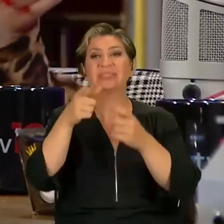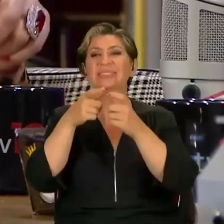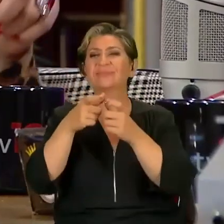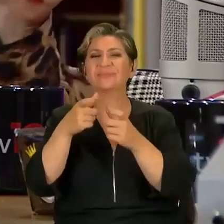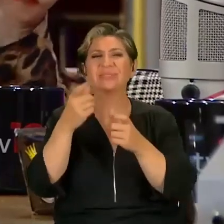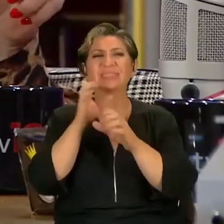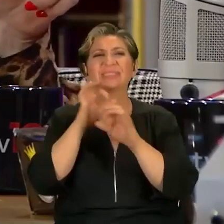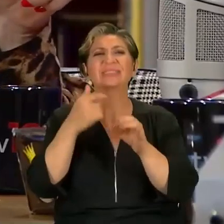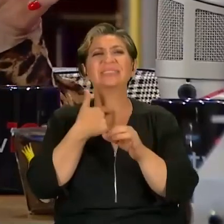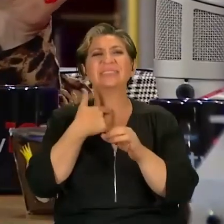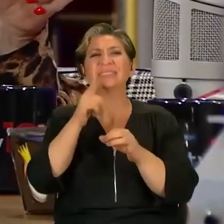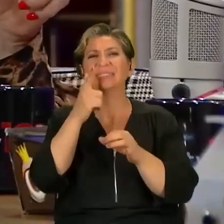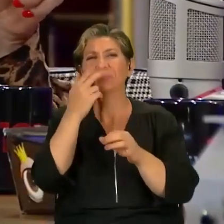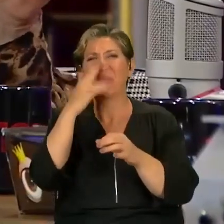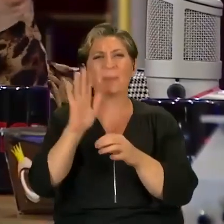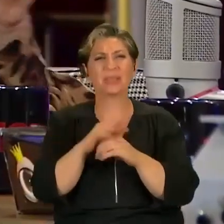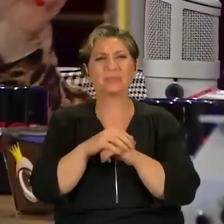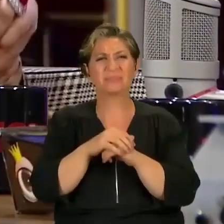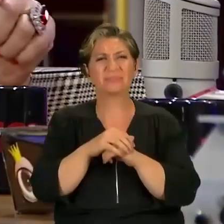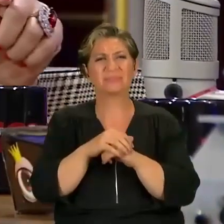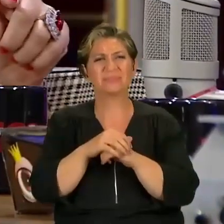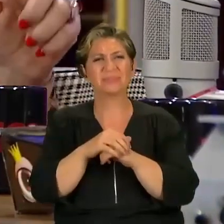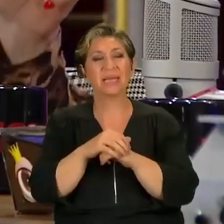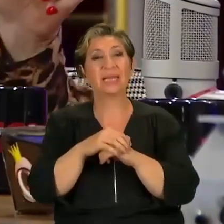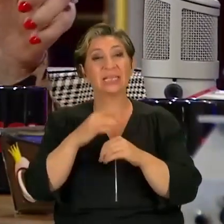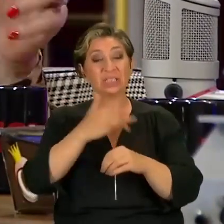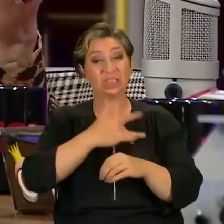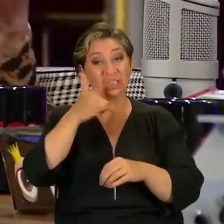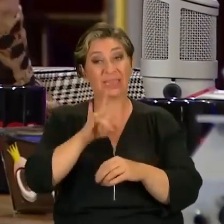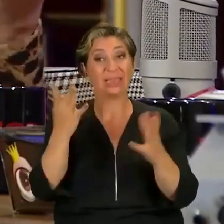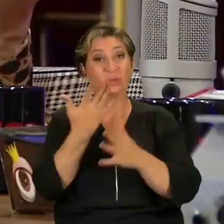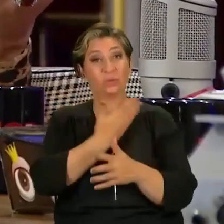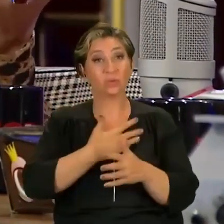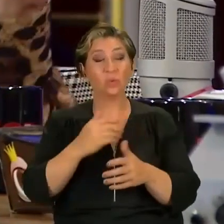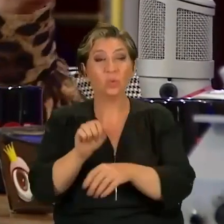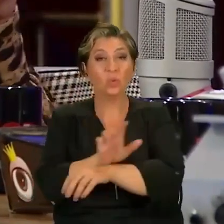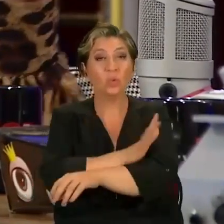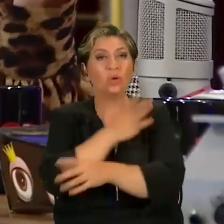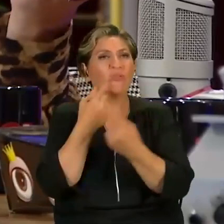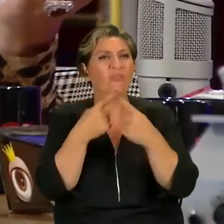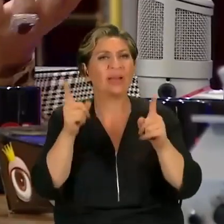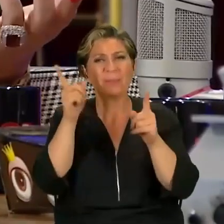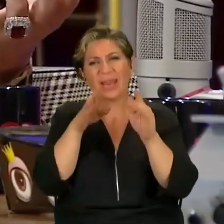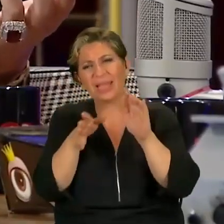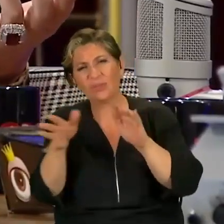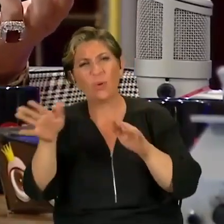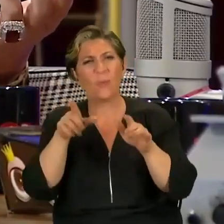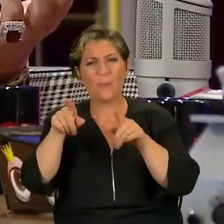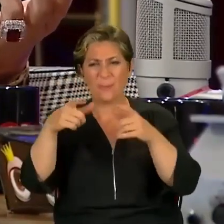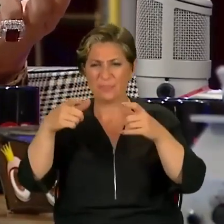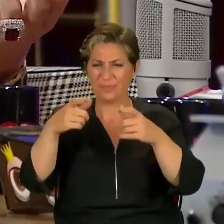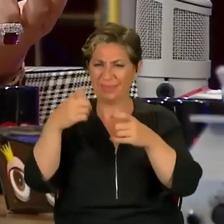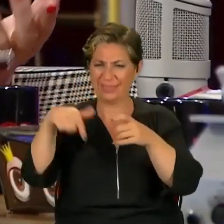Dijital ortama girdim mi ben sesimi çok sevmiyorum. Çünkü duygu başka bir yere giriyor bu